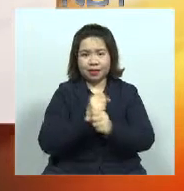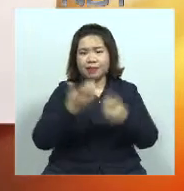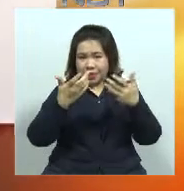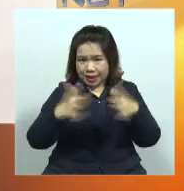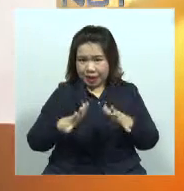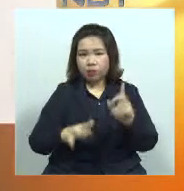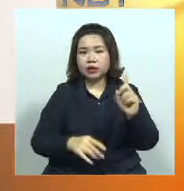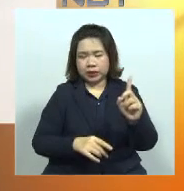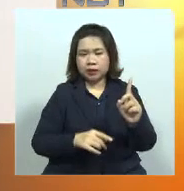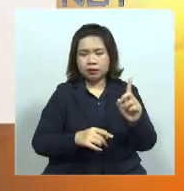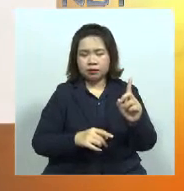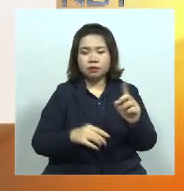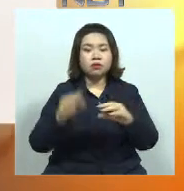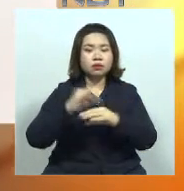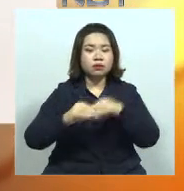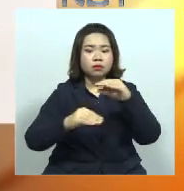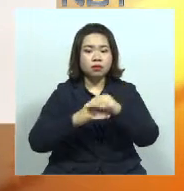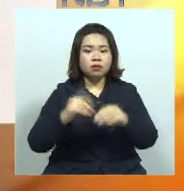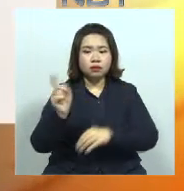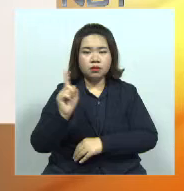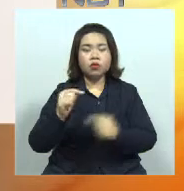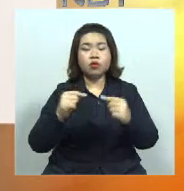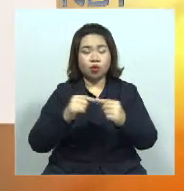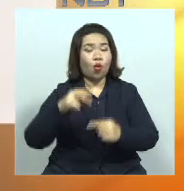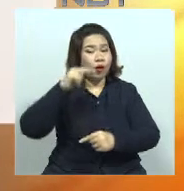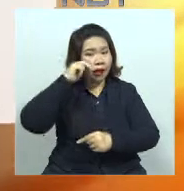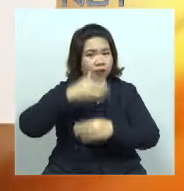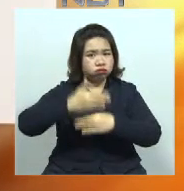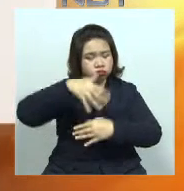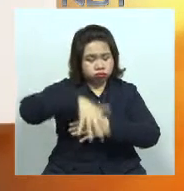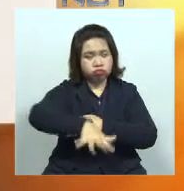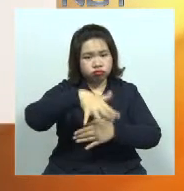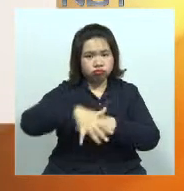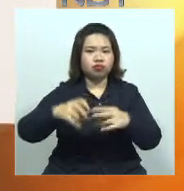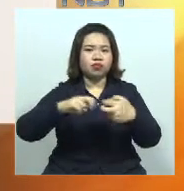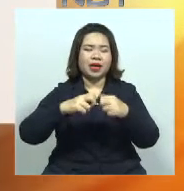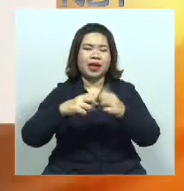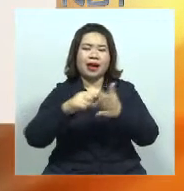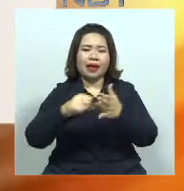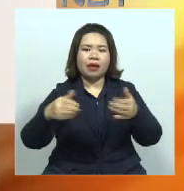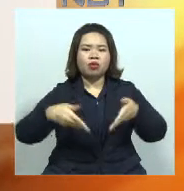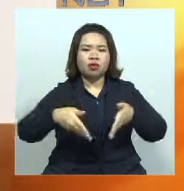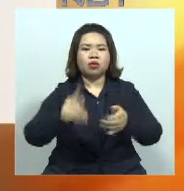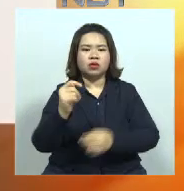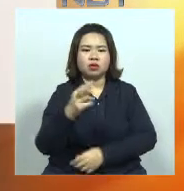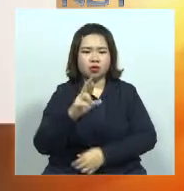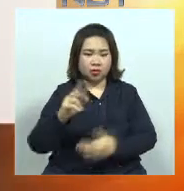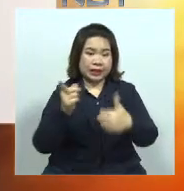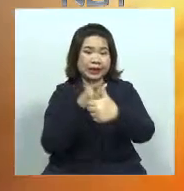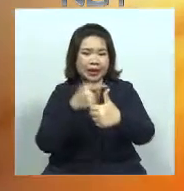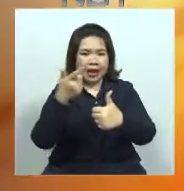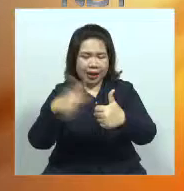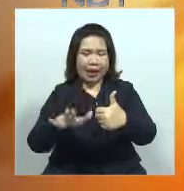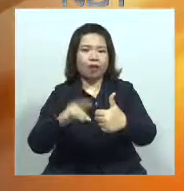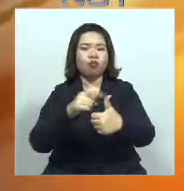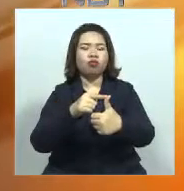ร็จไปแล้ว1โครงการก็คือโครงการก่อสร้างระบบระบายน้ำเพื่อแก้ไขปัญหาน้ำท่วมถนนทรงสวัสดิ์ถนนเยาวราชและ